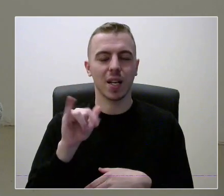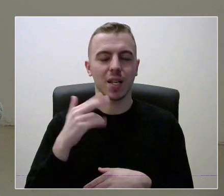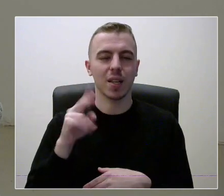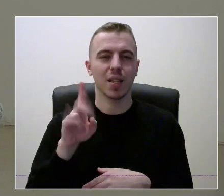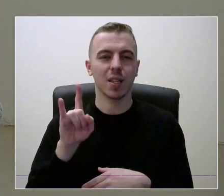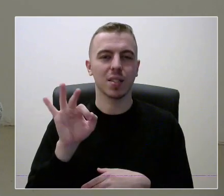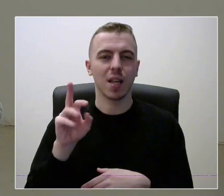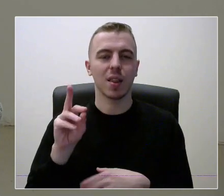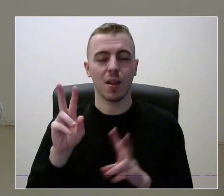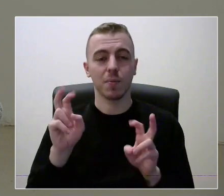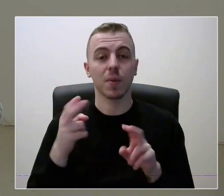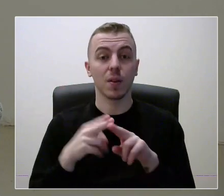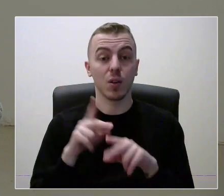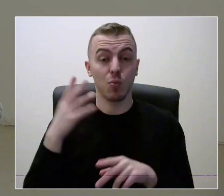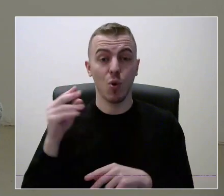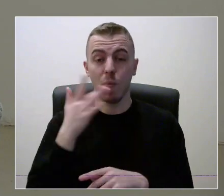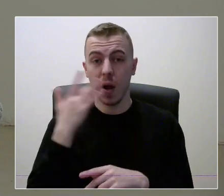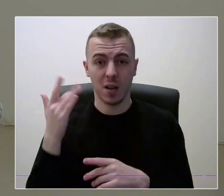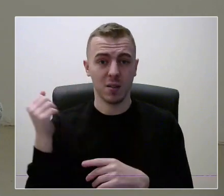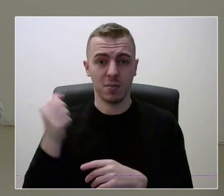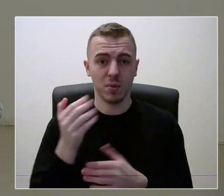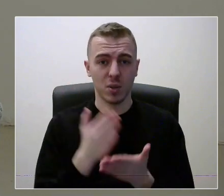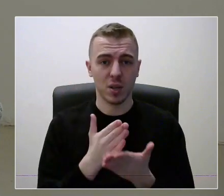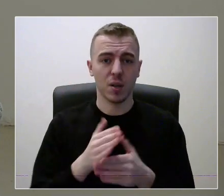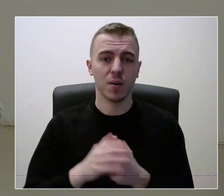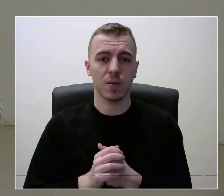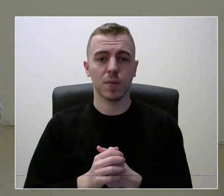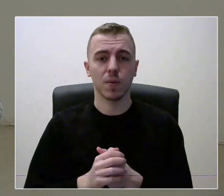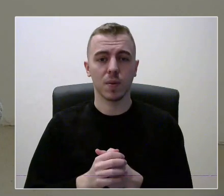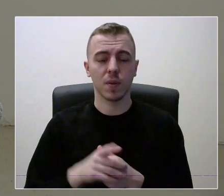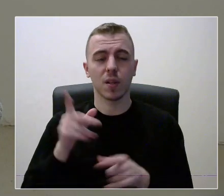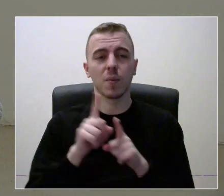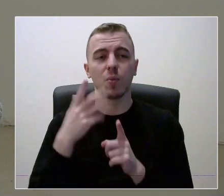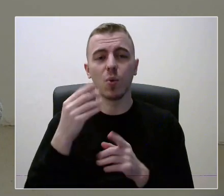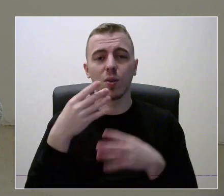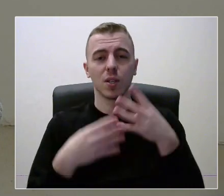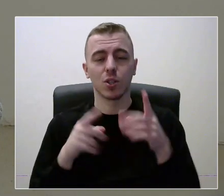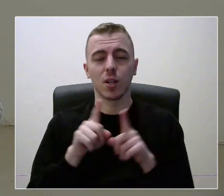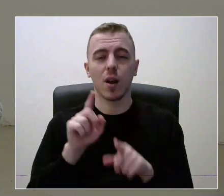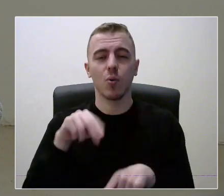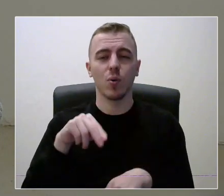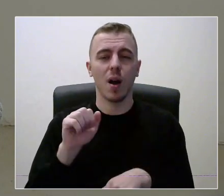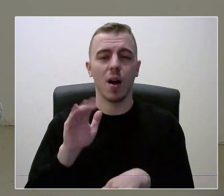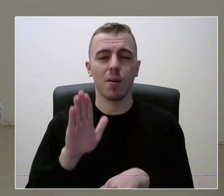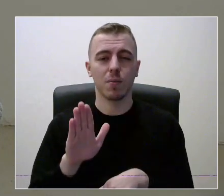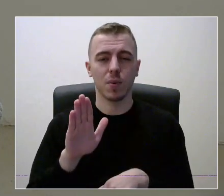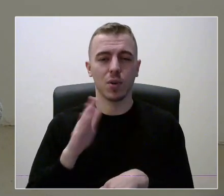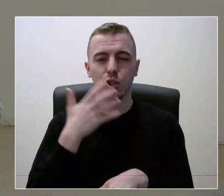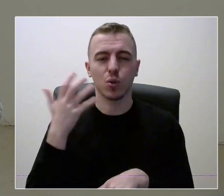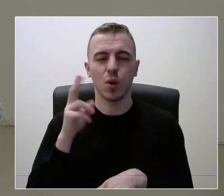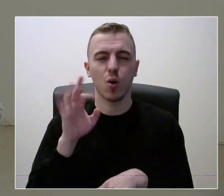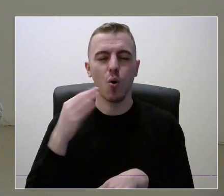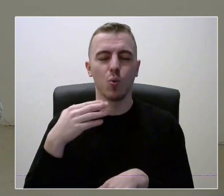naujai jūsų partijos. Toliau reiškia, jūsų sąraše taip pat yra UAB Šilutės komunalininkas